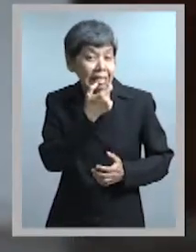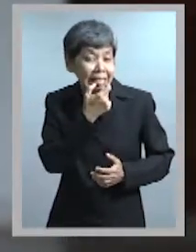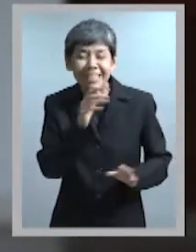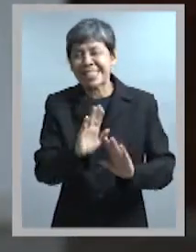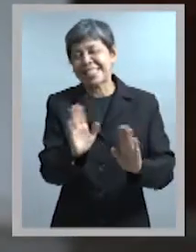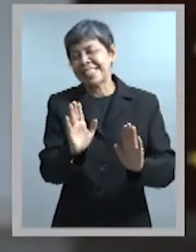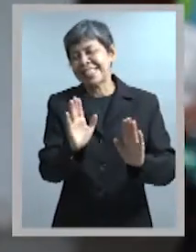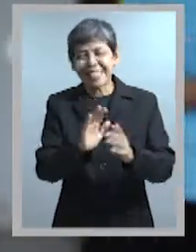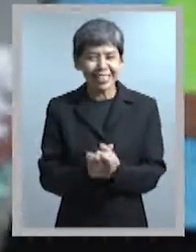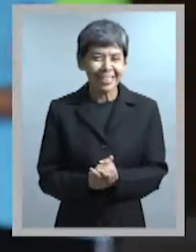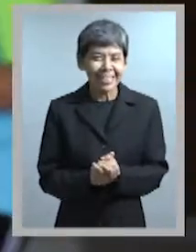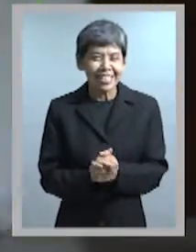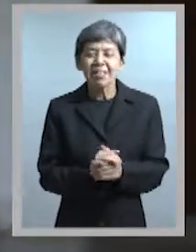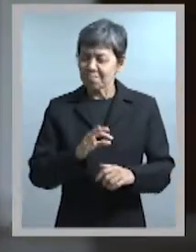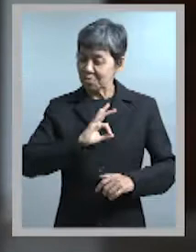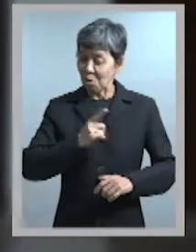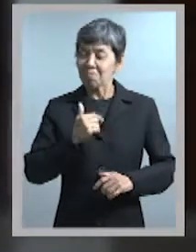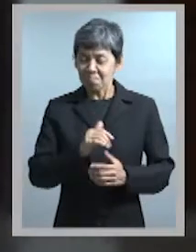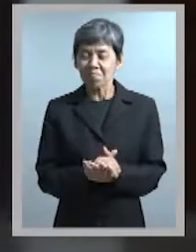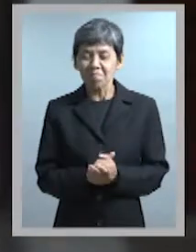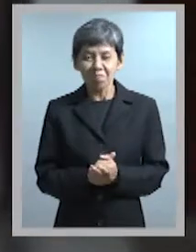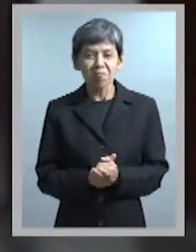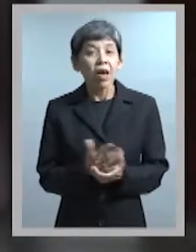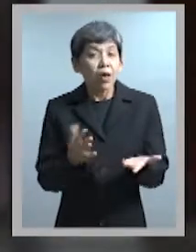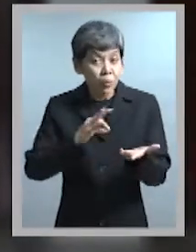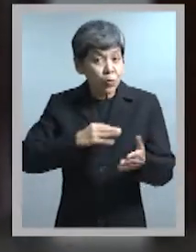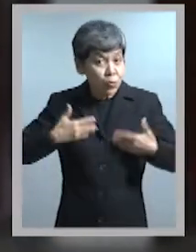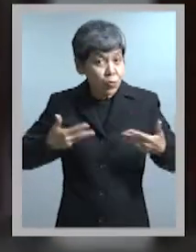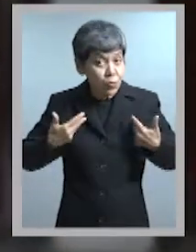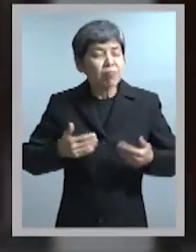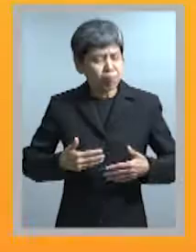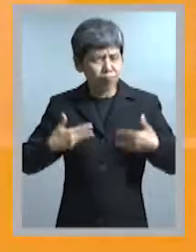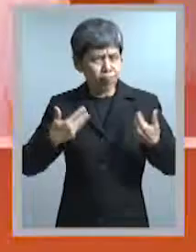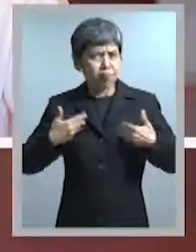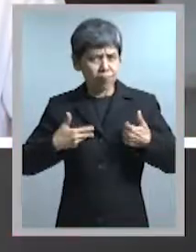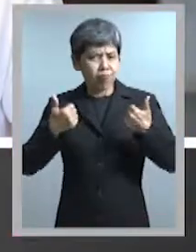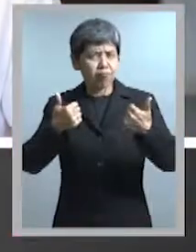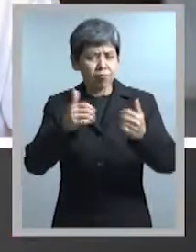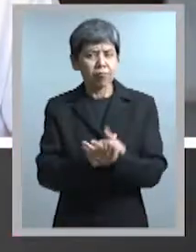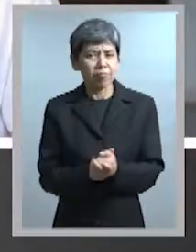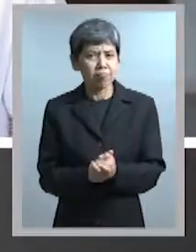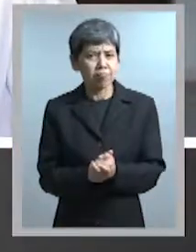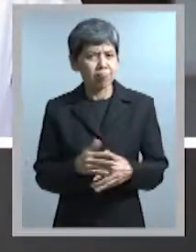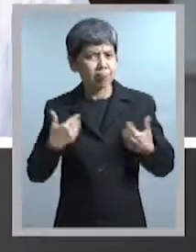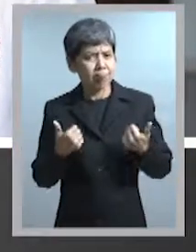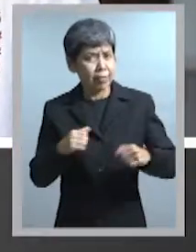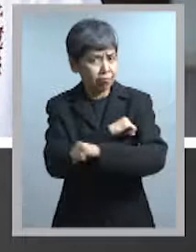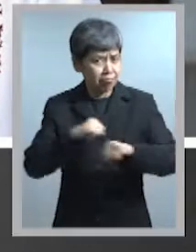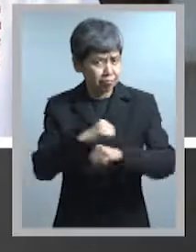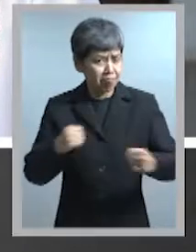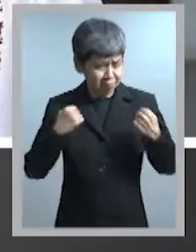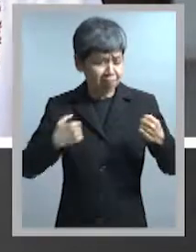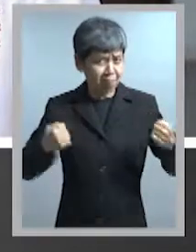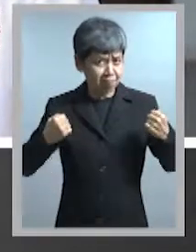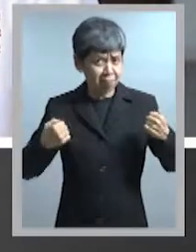แลต ไหมไม่ใช่ครับคนละเหรียญทอง คือเป็นเหรียญทองห้อยคอเลย ใช่ครับ ใช่ไหมฮะแล้วเป็นไงสนุกไหมสนุกไหม ก็สนุกอยู่ครับ ฟิตหรือเปล่าเนี่ยออกกำ